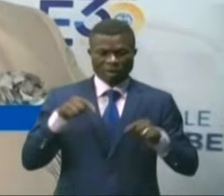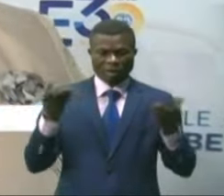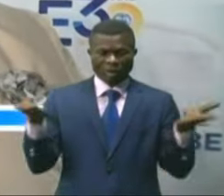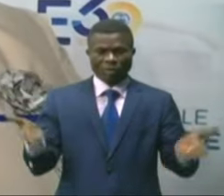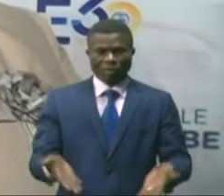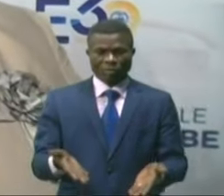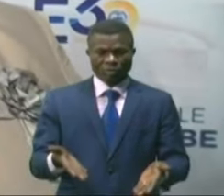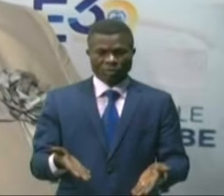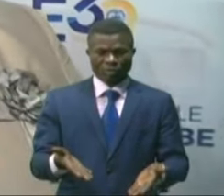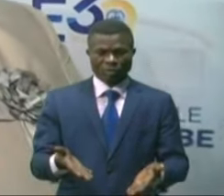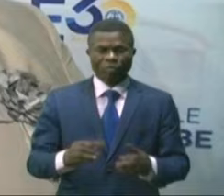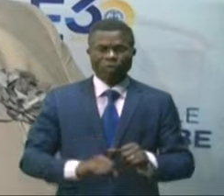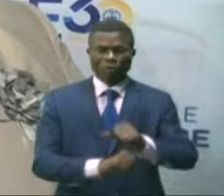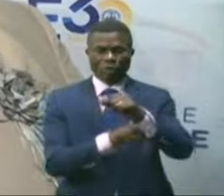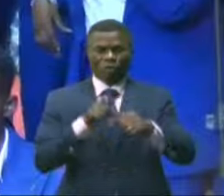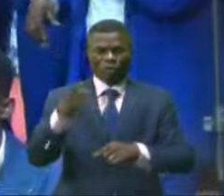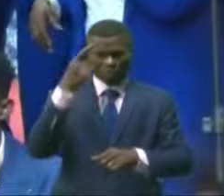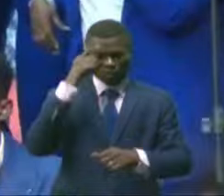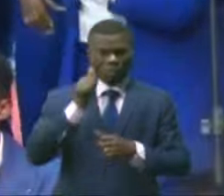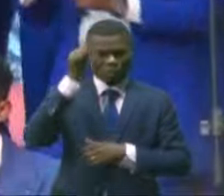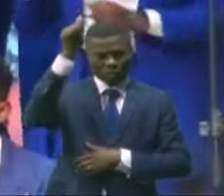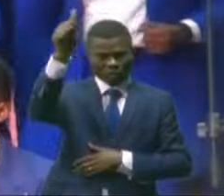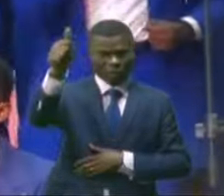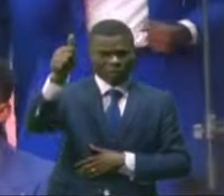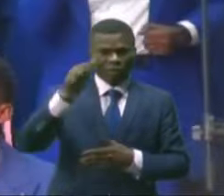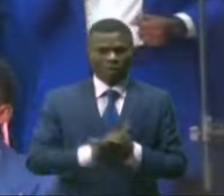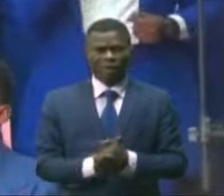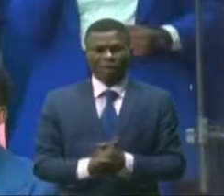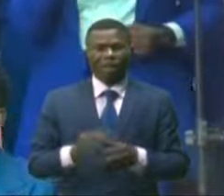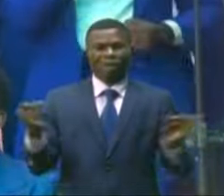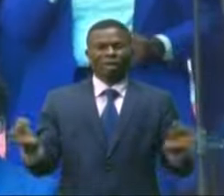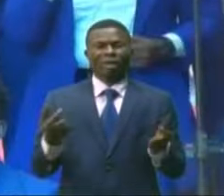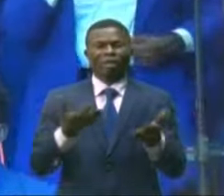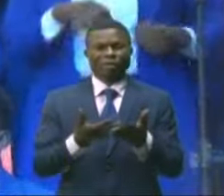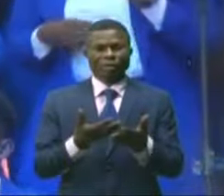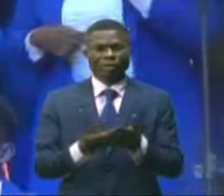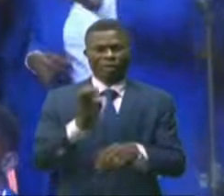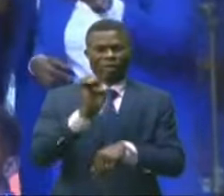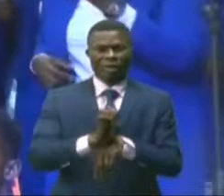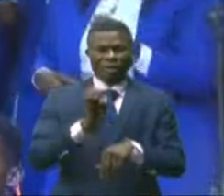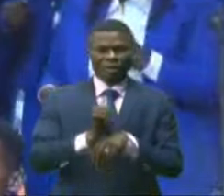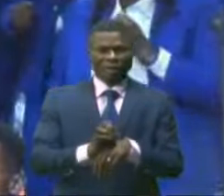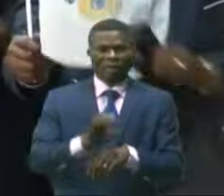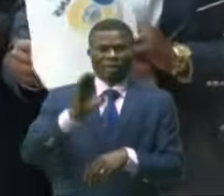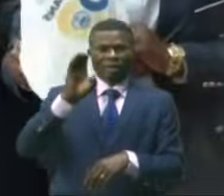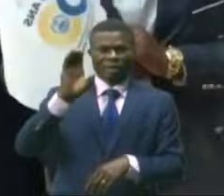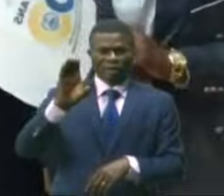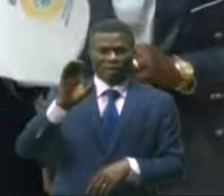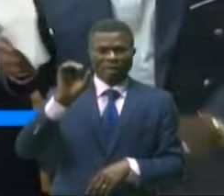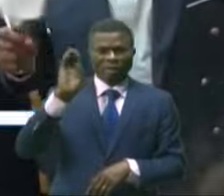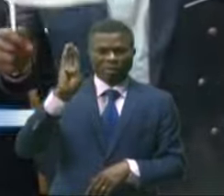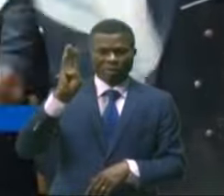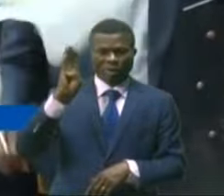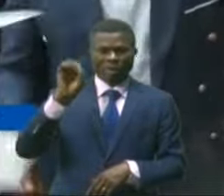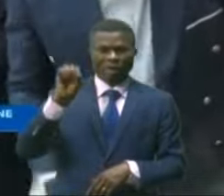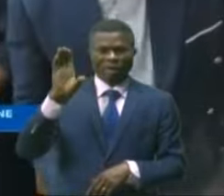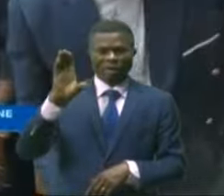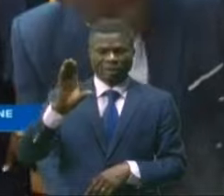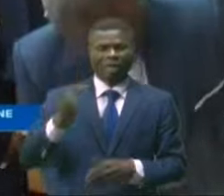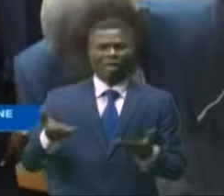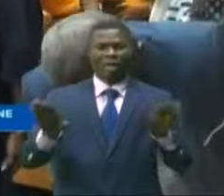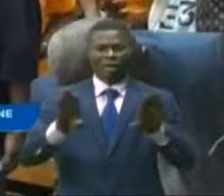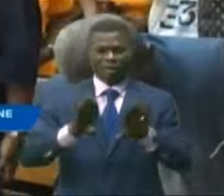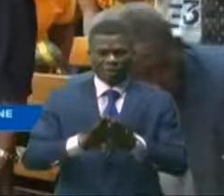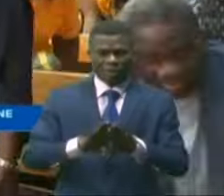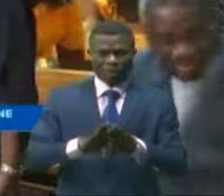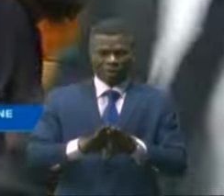rassurés de son accompagnement pour l'avenir. Avec cette manifestation, l'église CBFC de Lagombe vient ainsi de clôturer